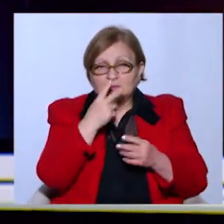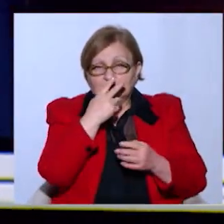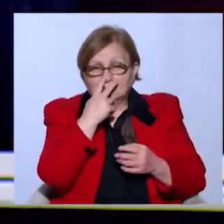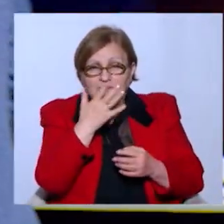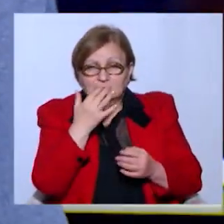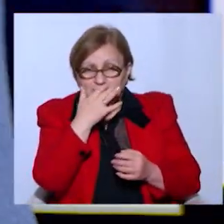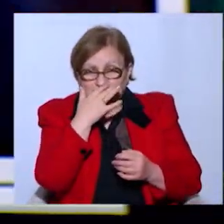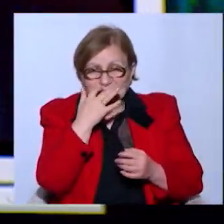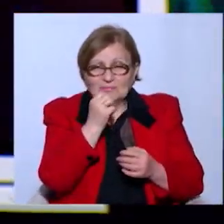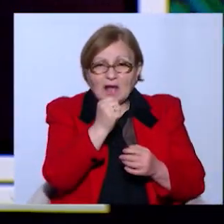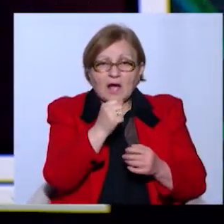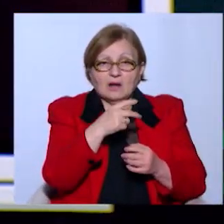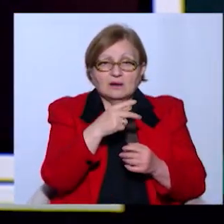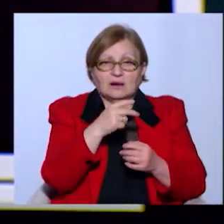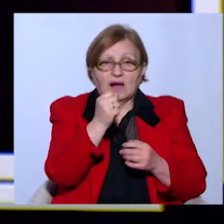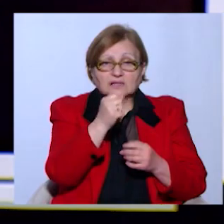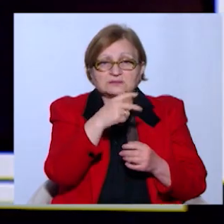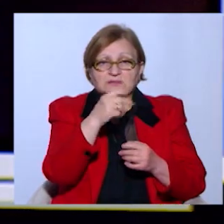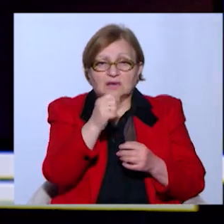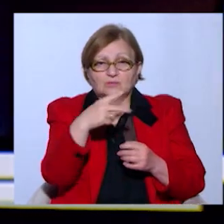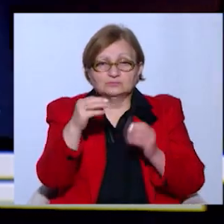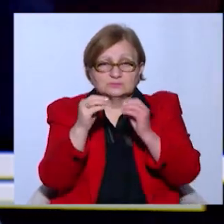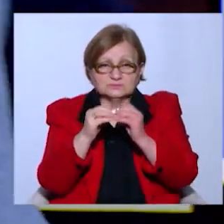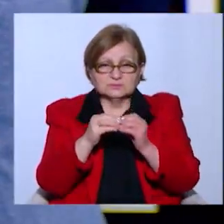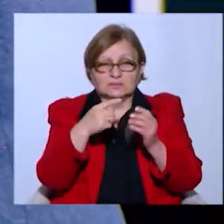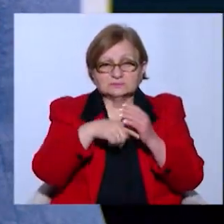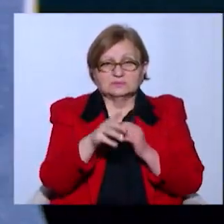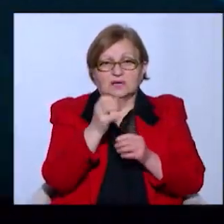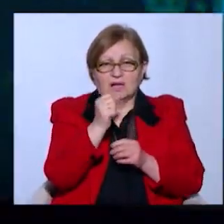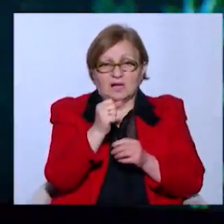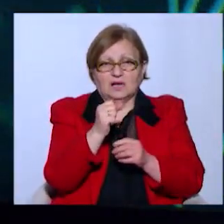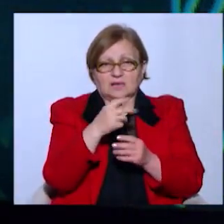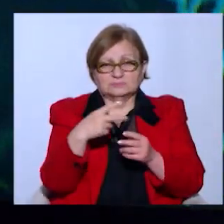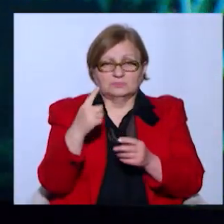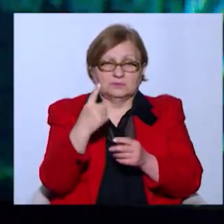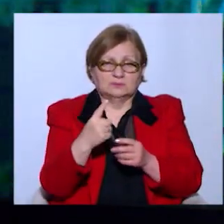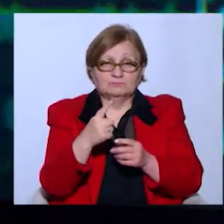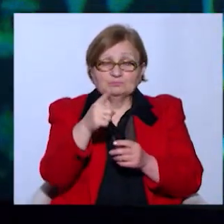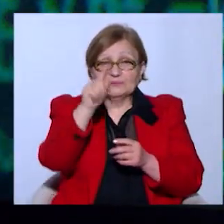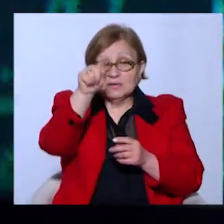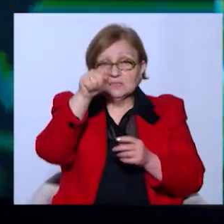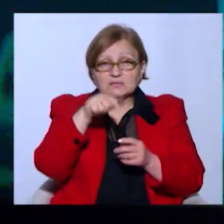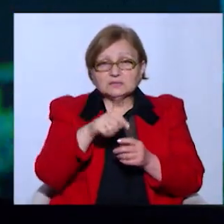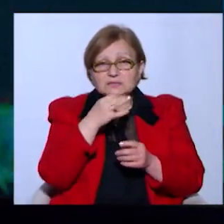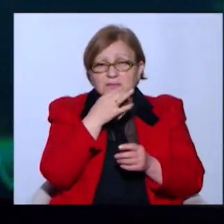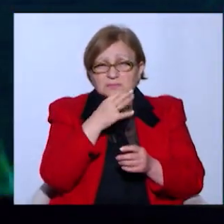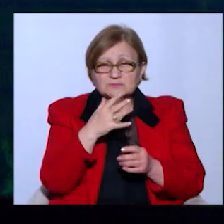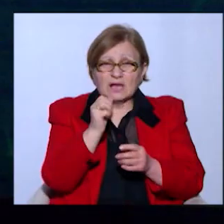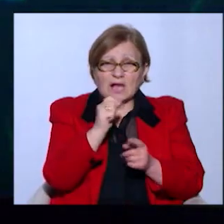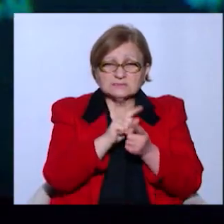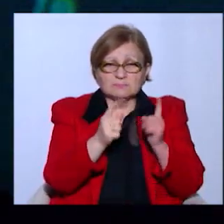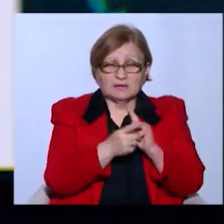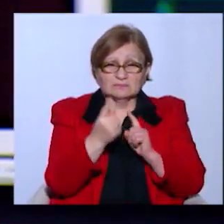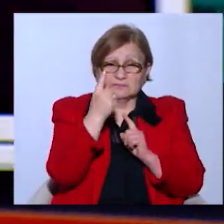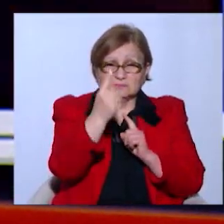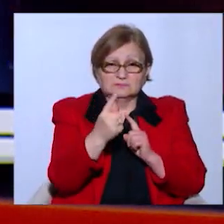ანუ აუდრის 1-ს. ხოლო აქ ნებისმიერში რომ ჩავსვათ 100 მაგივრად 1,